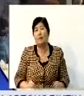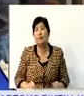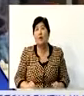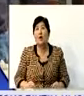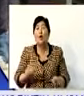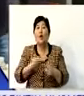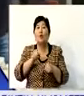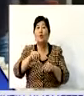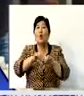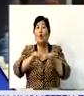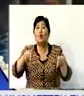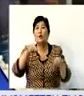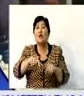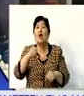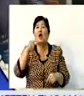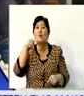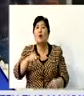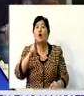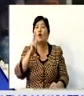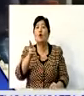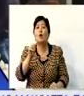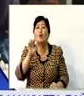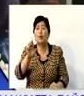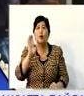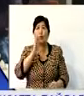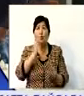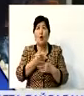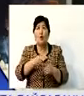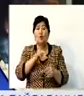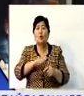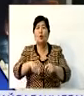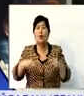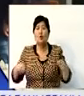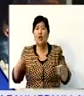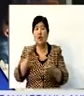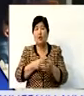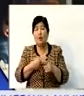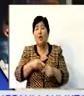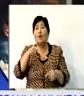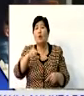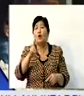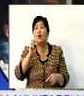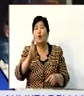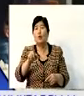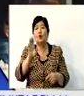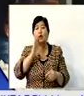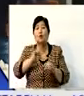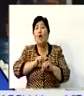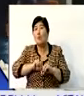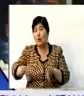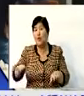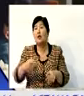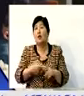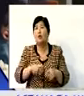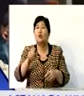Осы құбырдың ішінде, мысалы, 1000 куб су болған. Осы жұмыстың созылып жатқан себебі осы 1000 кубты біз осы босаттық.